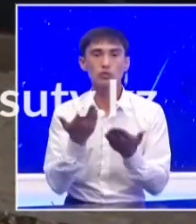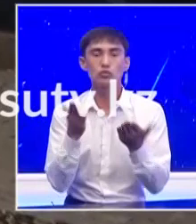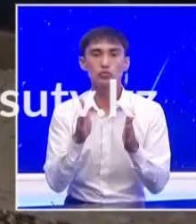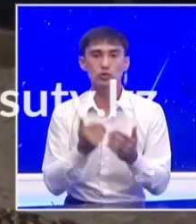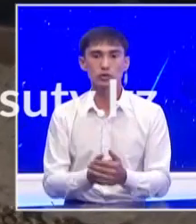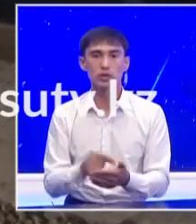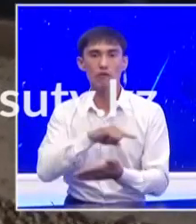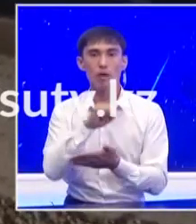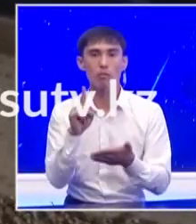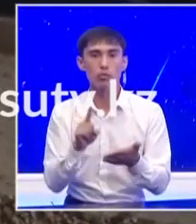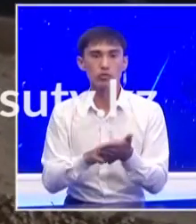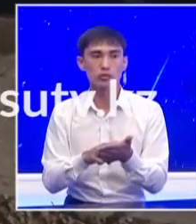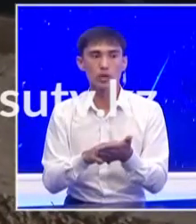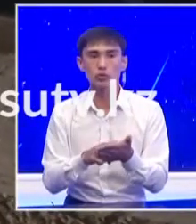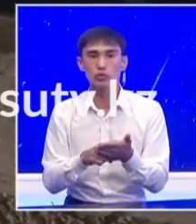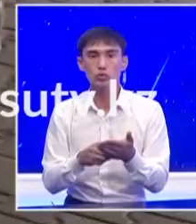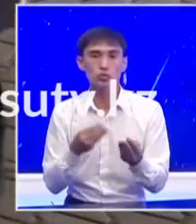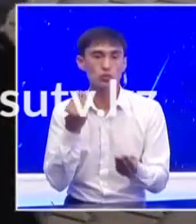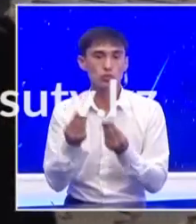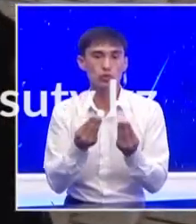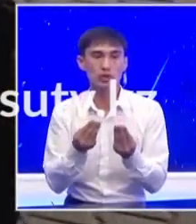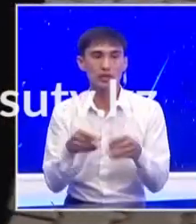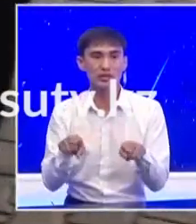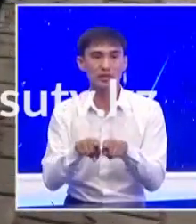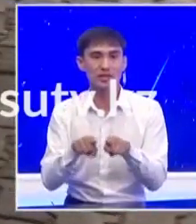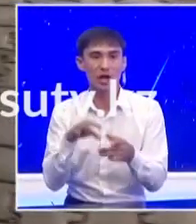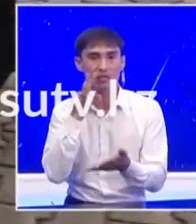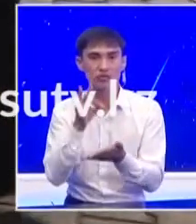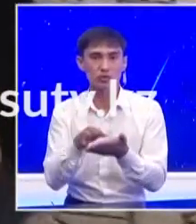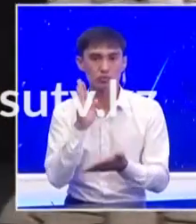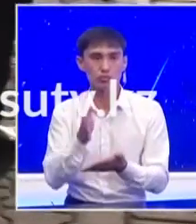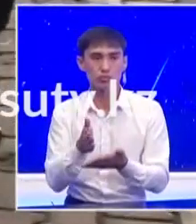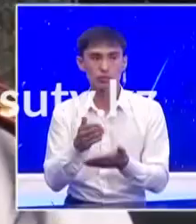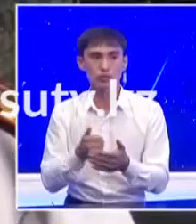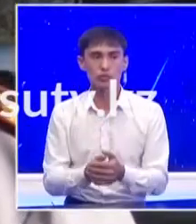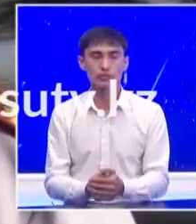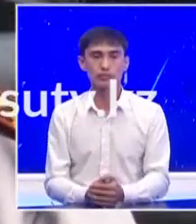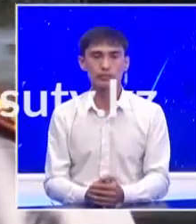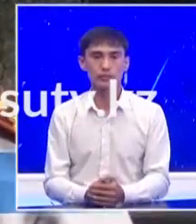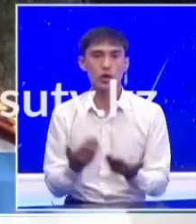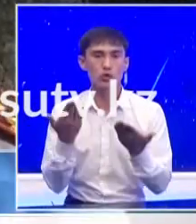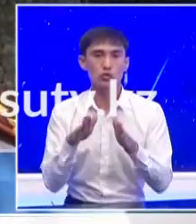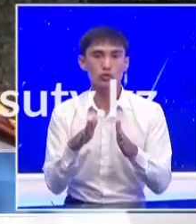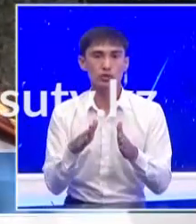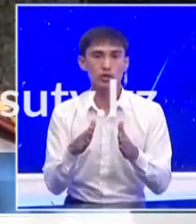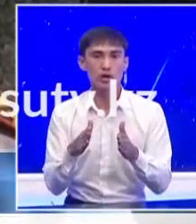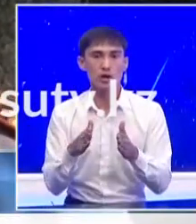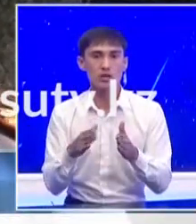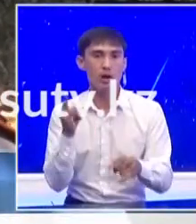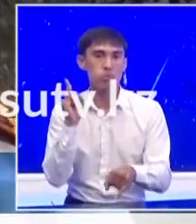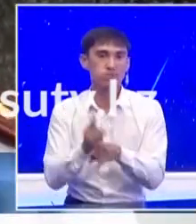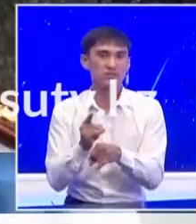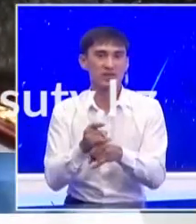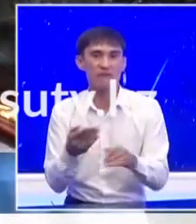На вопрос о шутниках сложными вызовами отвечают. Таких граждан будут привлекать к ответственности. В случае ложного вызова вы будете